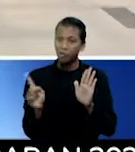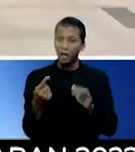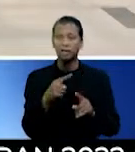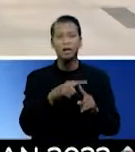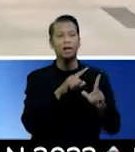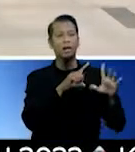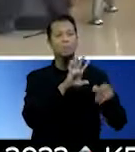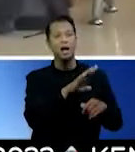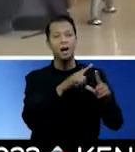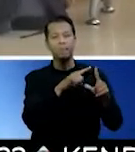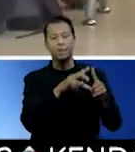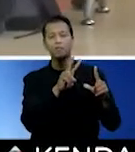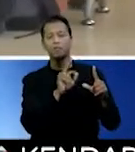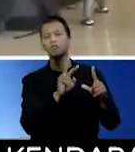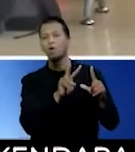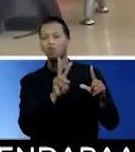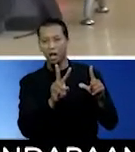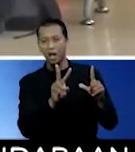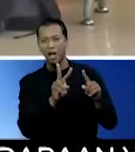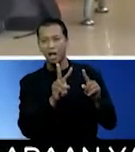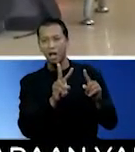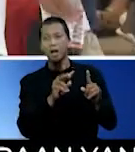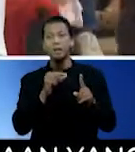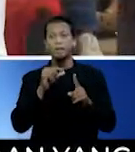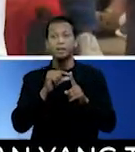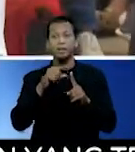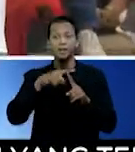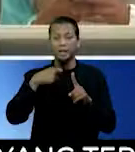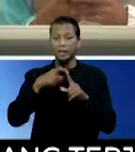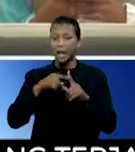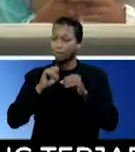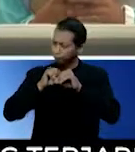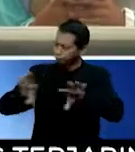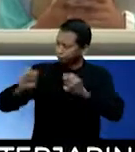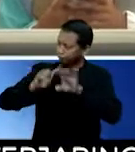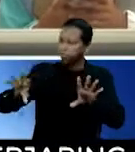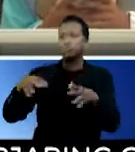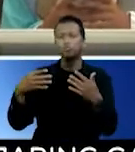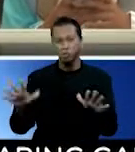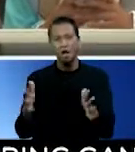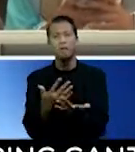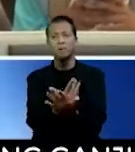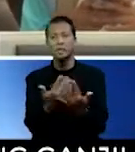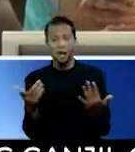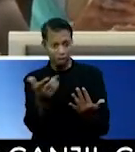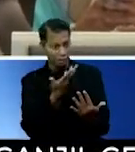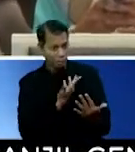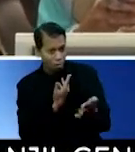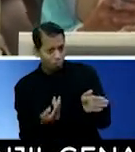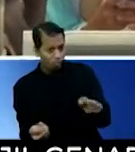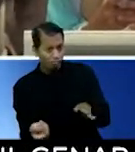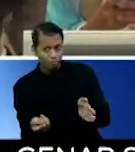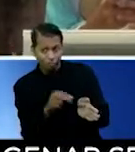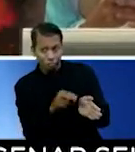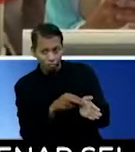April 2022, PT KAI Daop 1 sudah menghimbau kepada seluruh masyarakat bahwa nantinya bagi masyarakat yang sudah melakukan vaksin booster atau